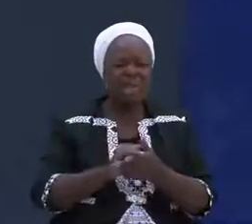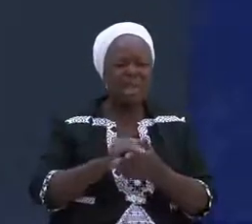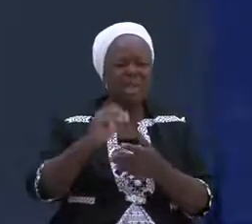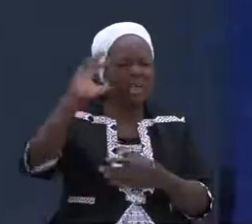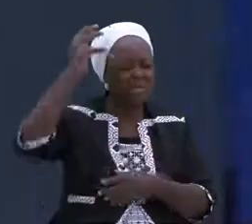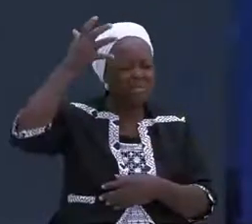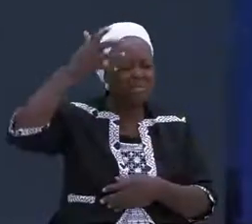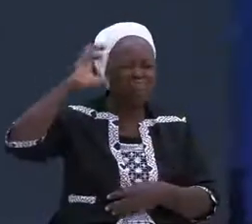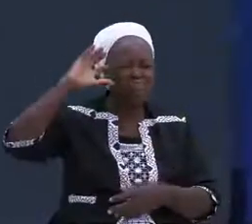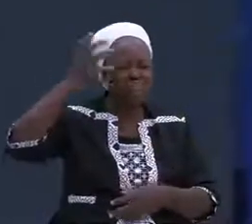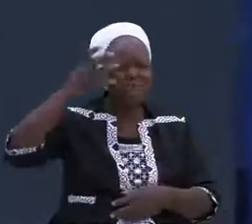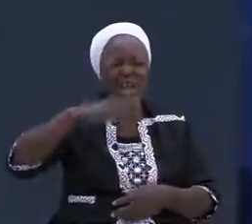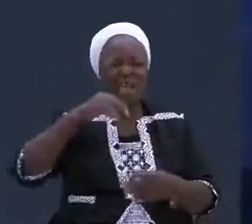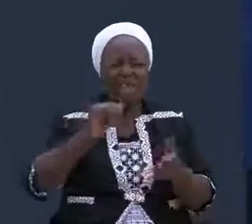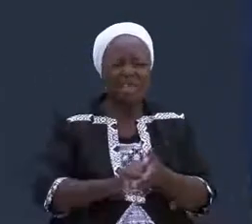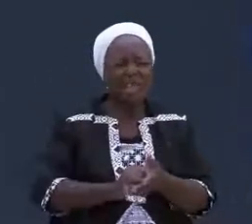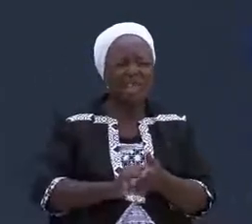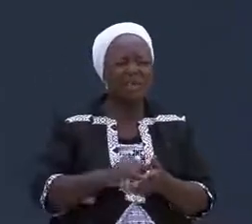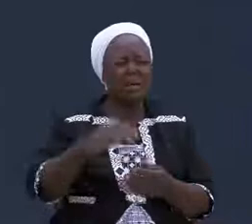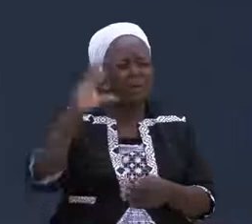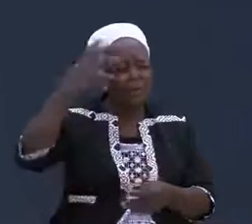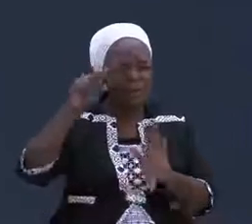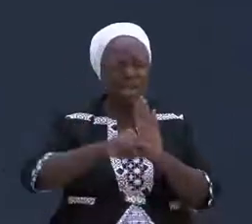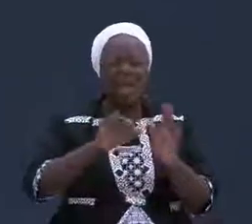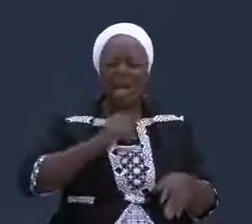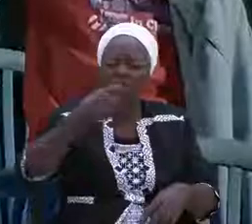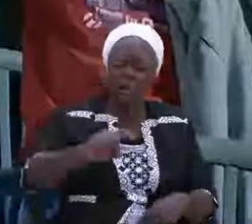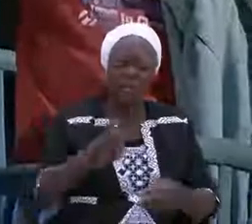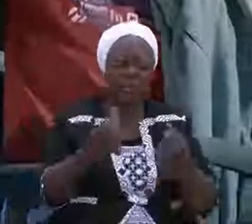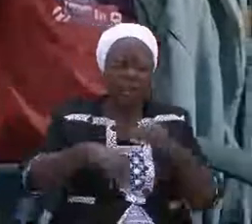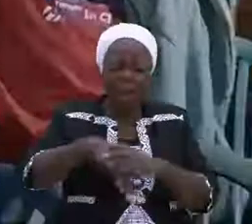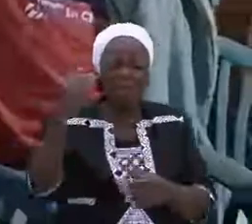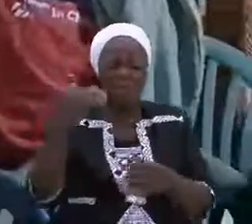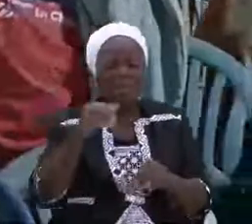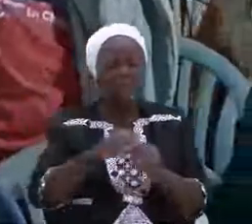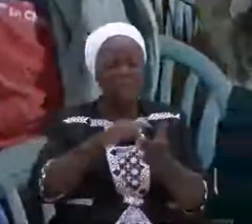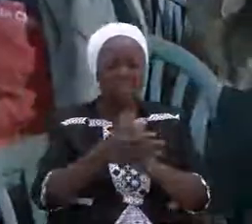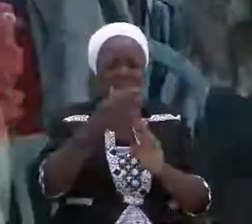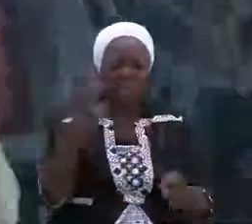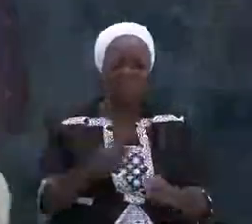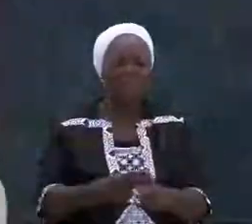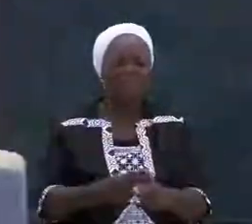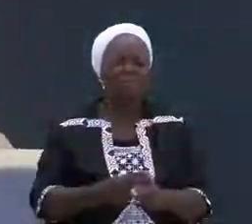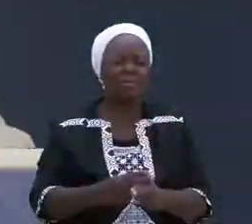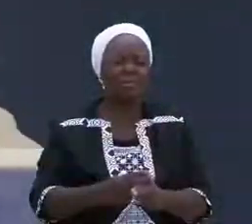Insanité et cet esprit de folie, je te commande. Sors au nom de Jésus.